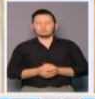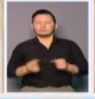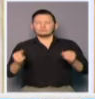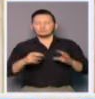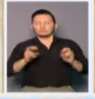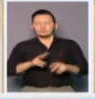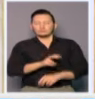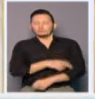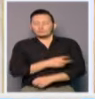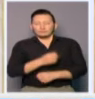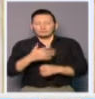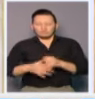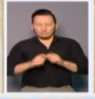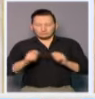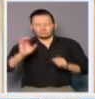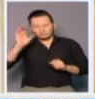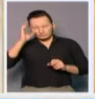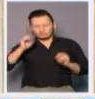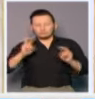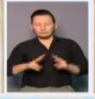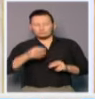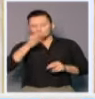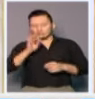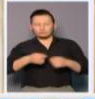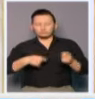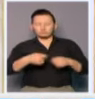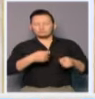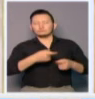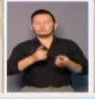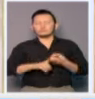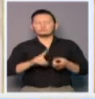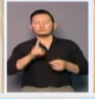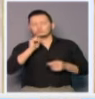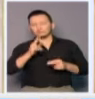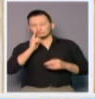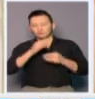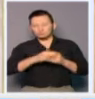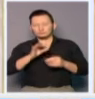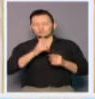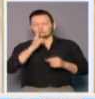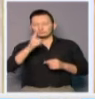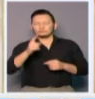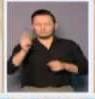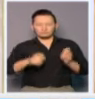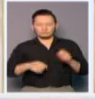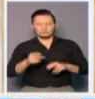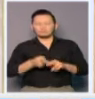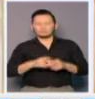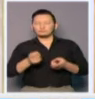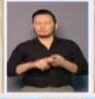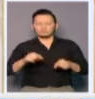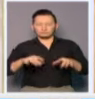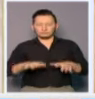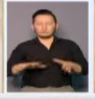современные медицинские центры, научные центры, обмениваются информациями как в ближнем, так и в дальнем зарубежье. С местного